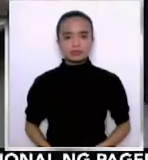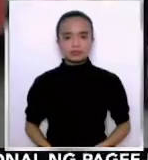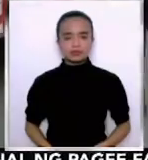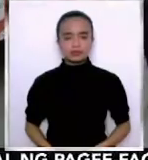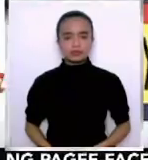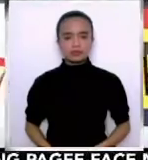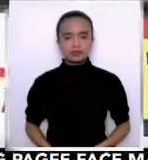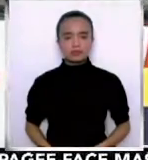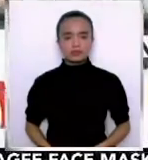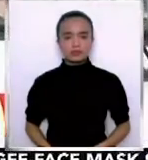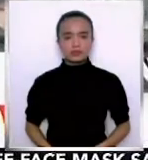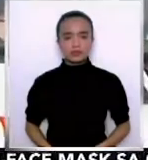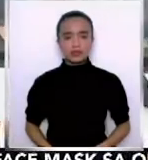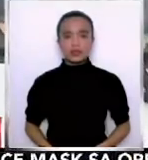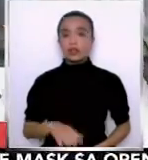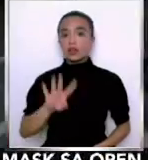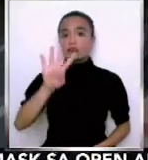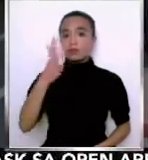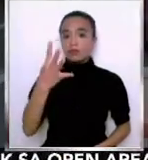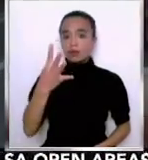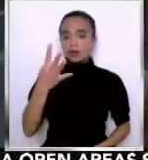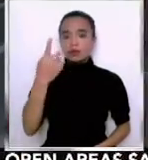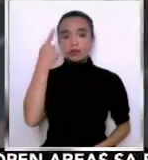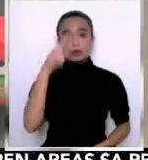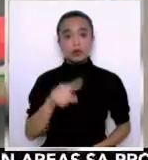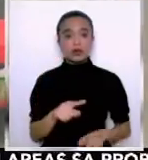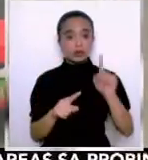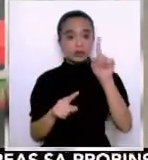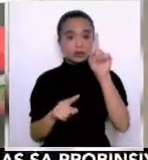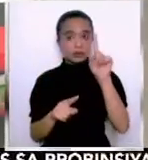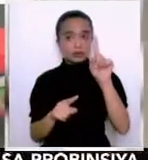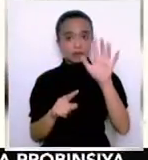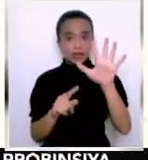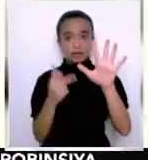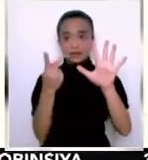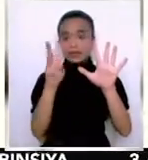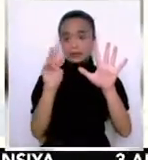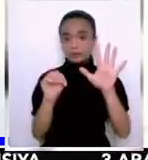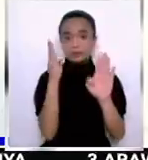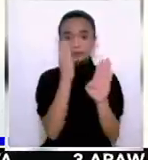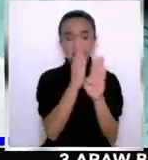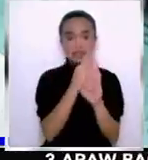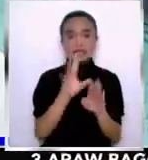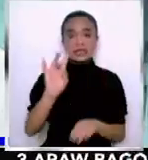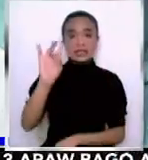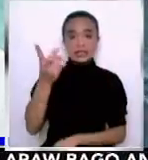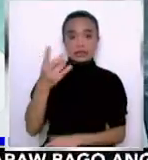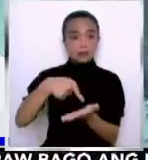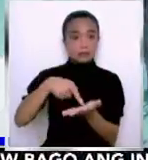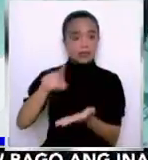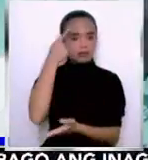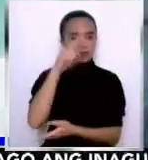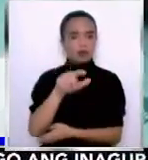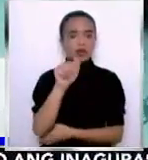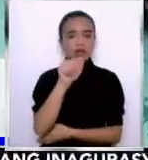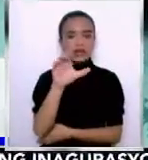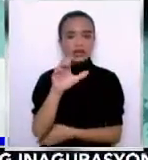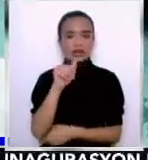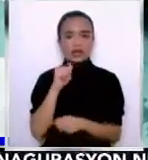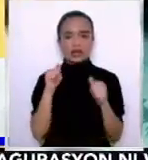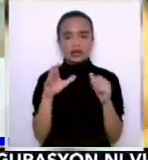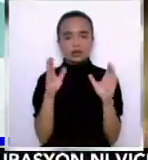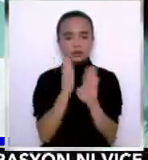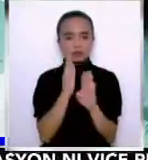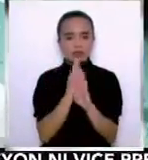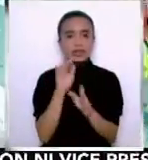4 pesos para sa unang 5 kilometro ng ordinary bus at 7 pesos para sa aircon bus. Yan ang hinihingi